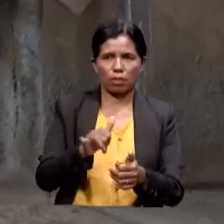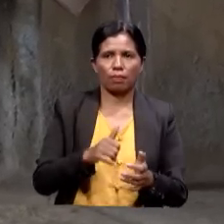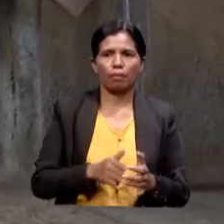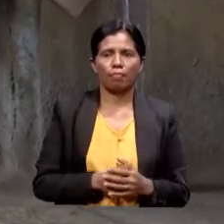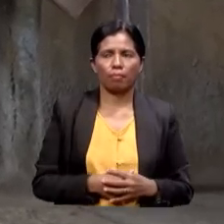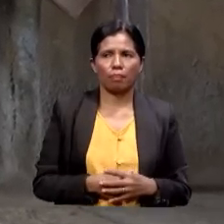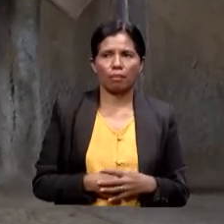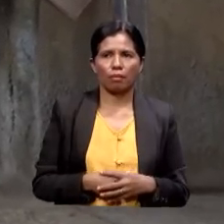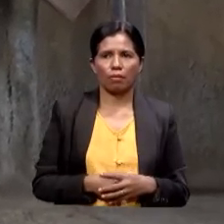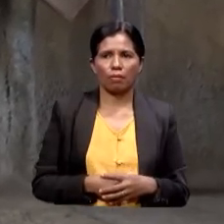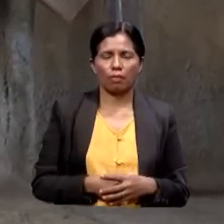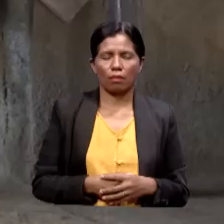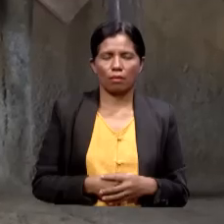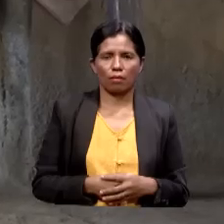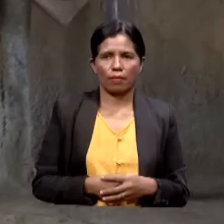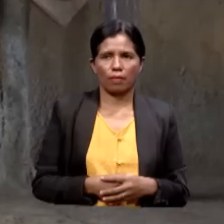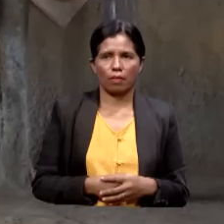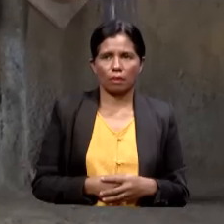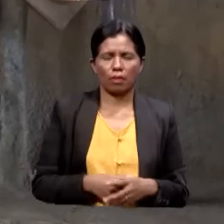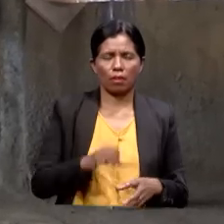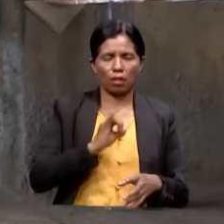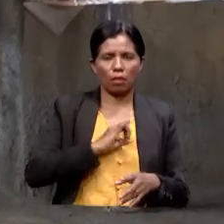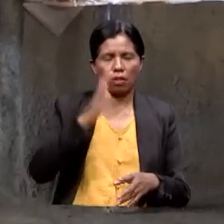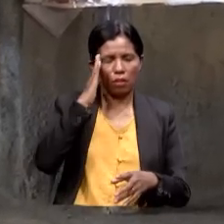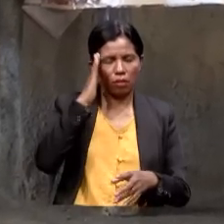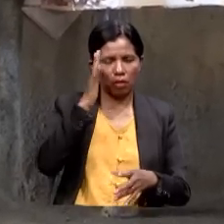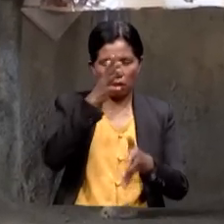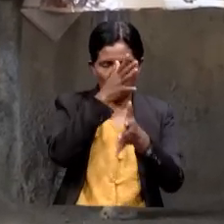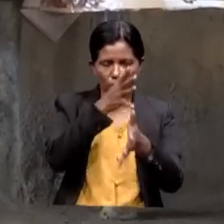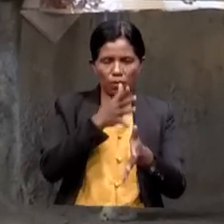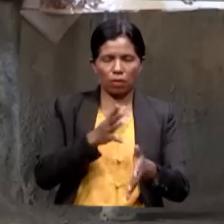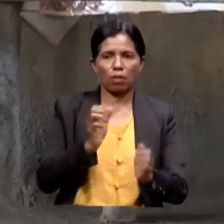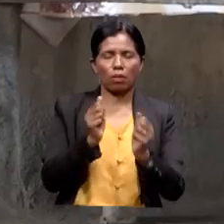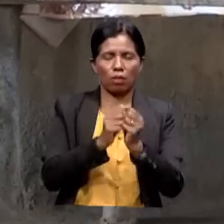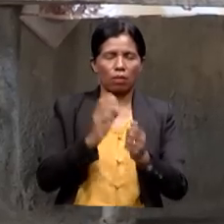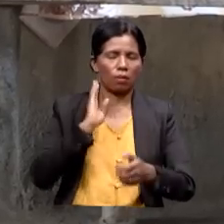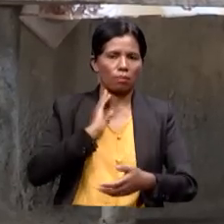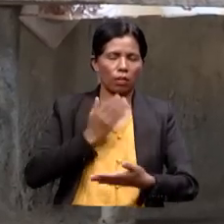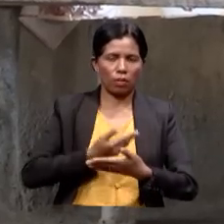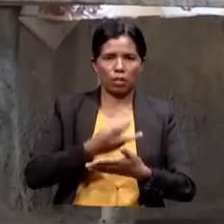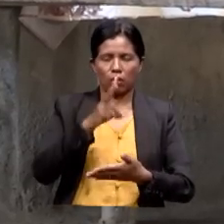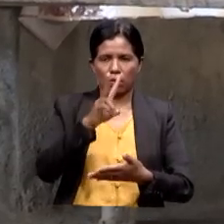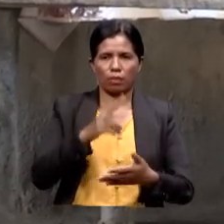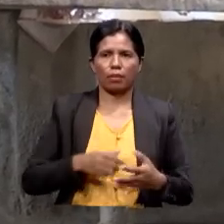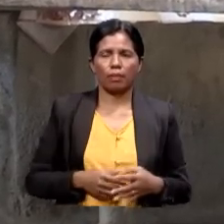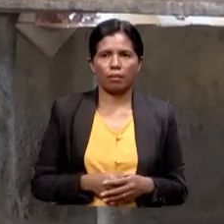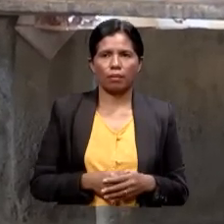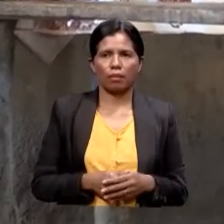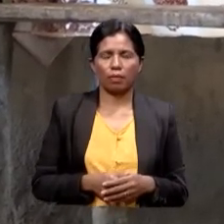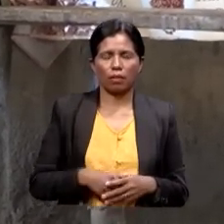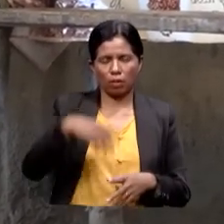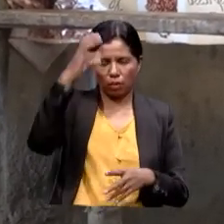Ijane talvez hau hanoin barak liu ma abo ho labar ngen ruan talvez sitem pudan tam kwan udang